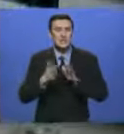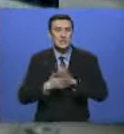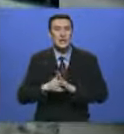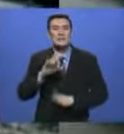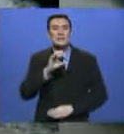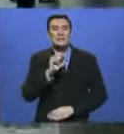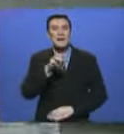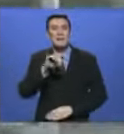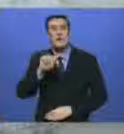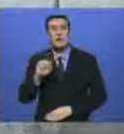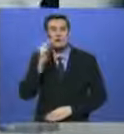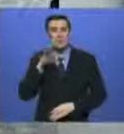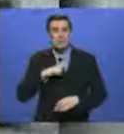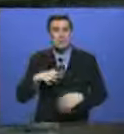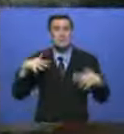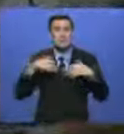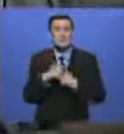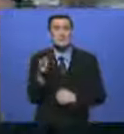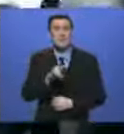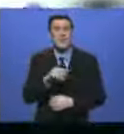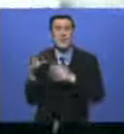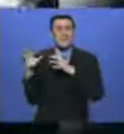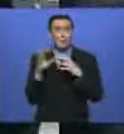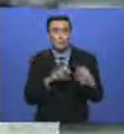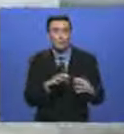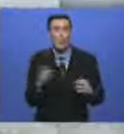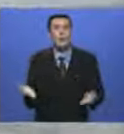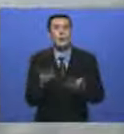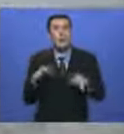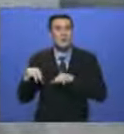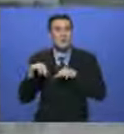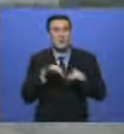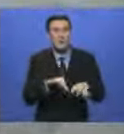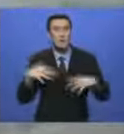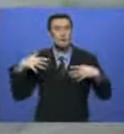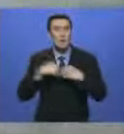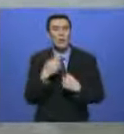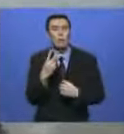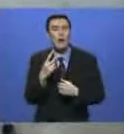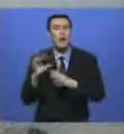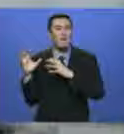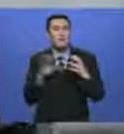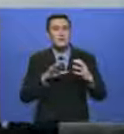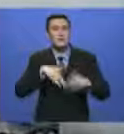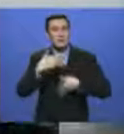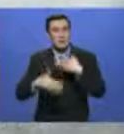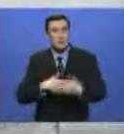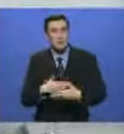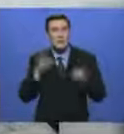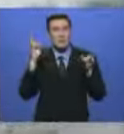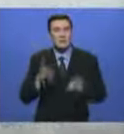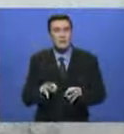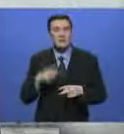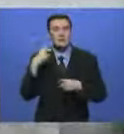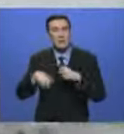Самара-Шымкент. В районе поселка Акжар столкнулись 2 пассажирских автобуса и легковой автомобиль. От удара оба автобуса слетели в кювет.